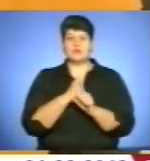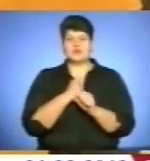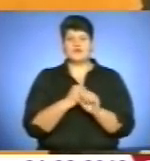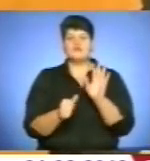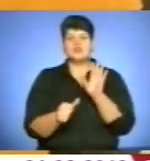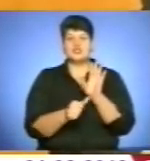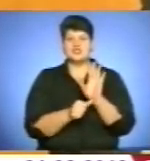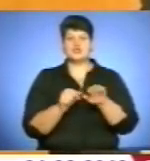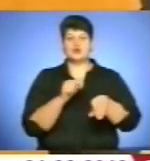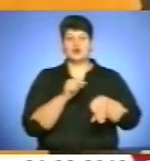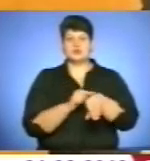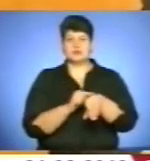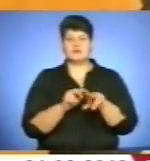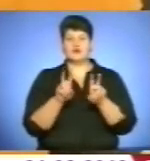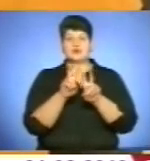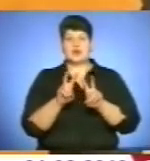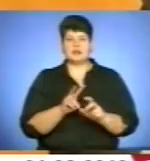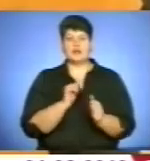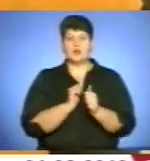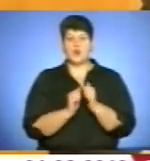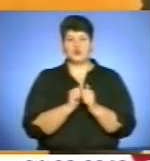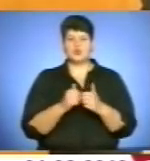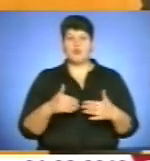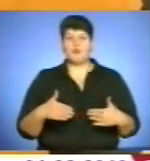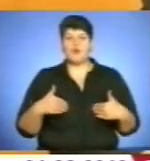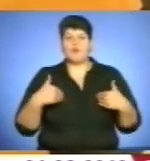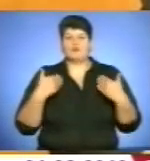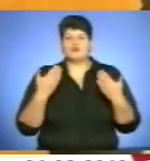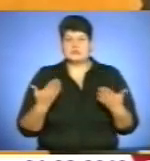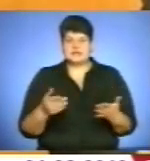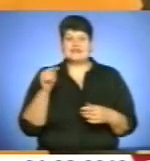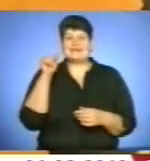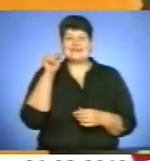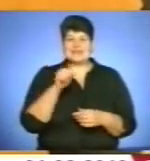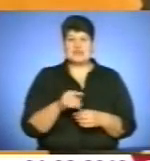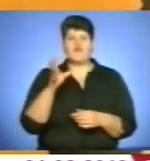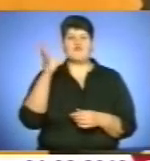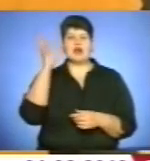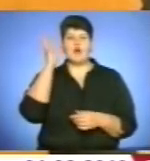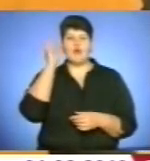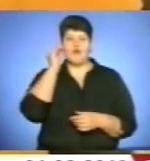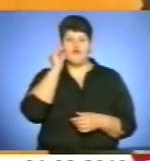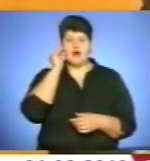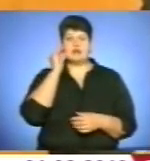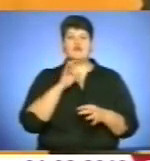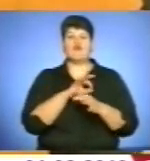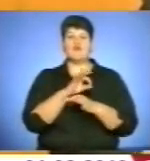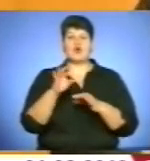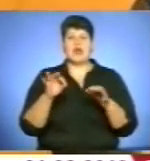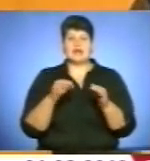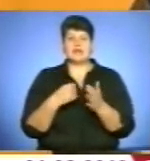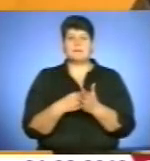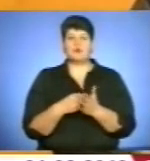ми розглянули кожну пропозицію, її врахували в проєкті